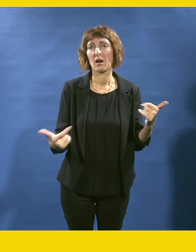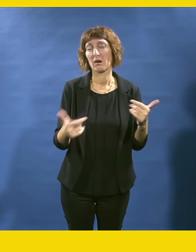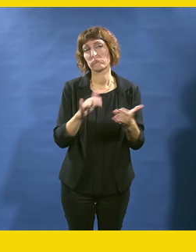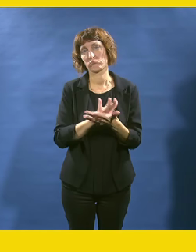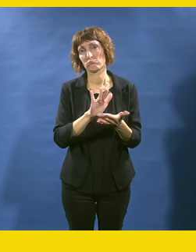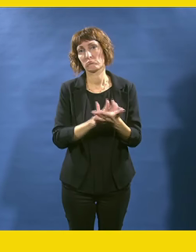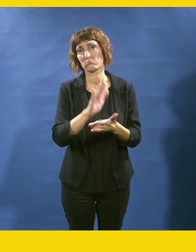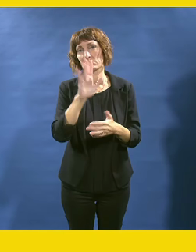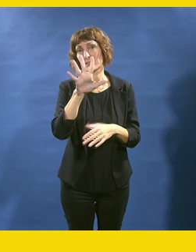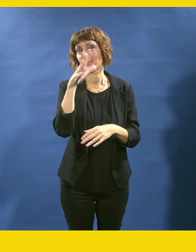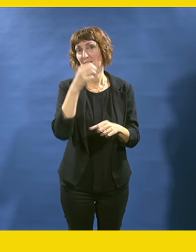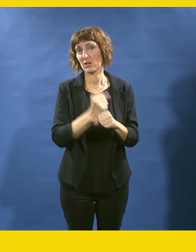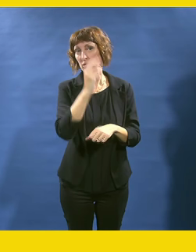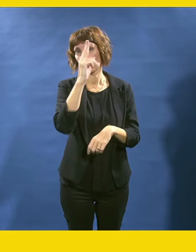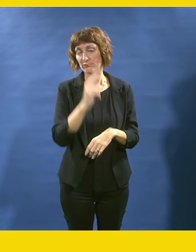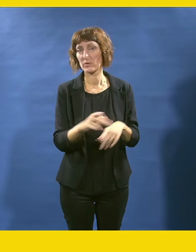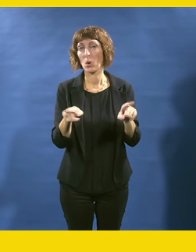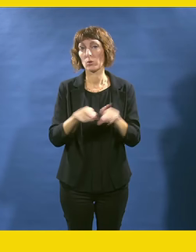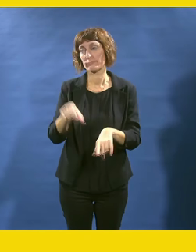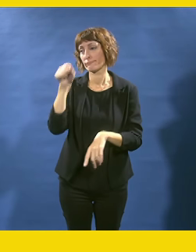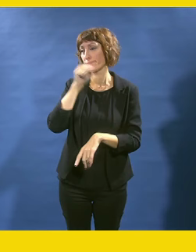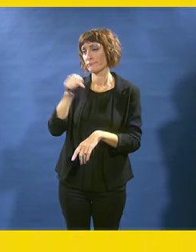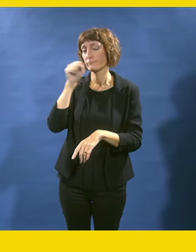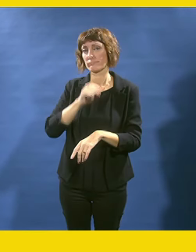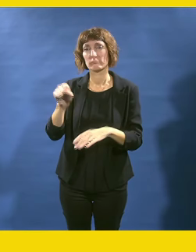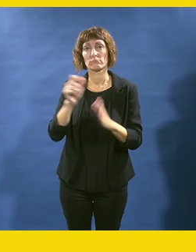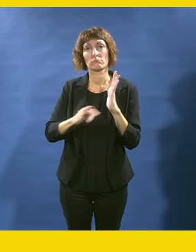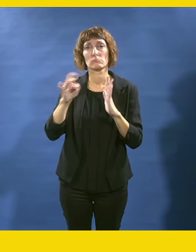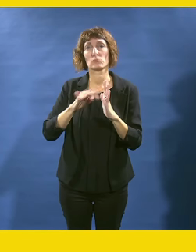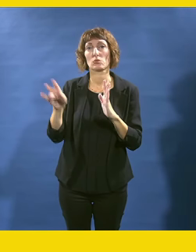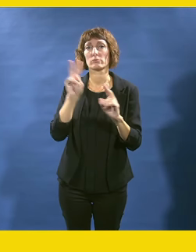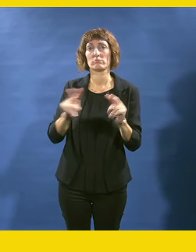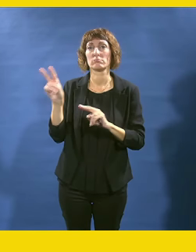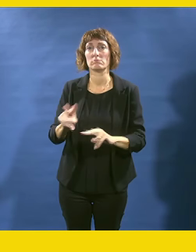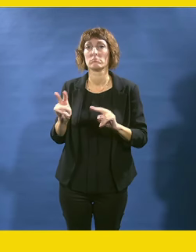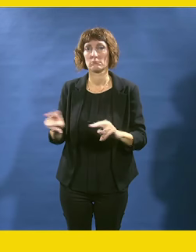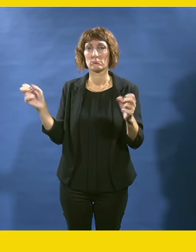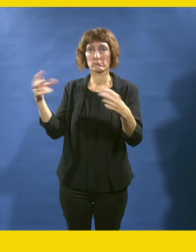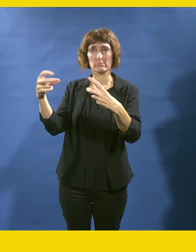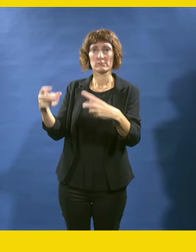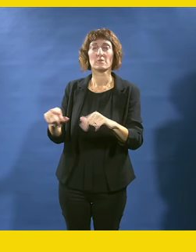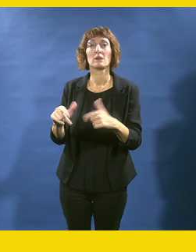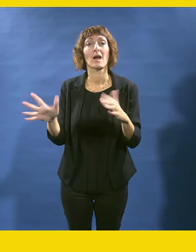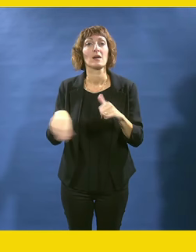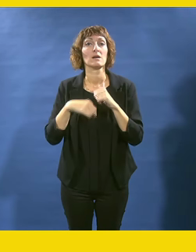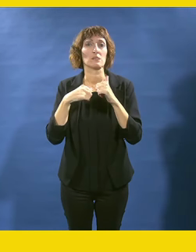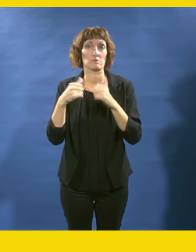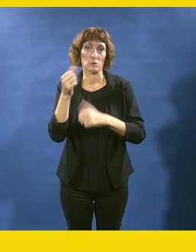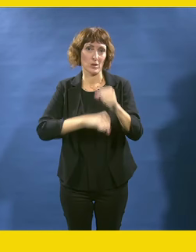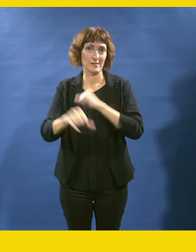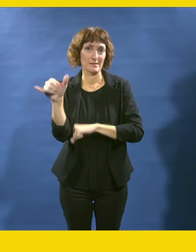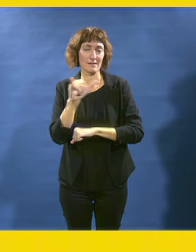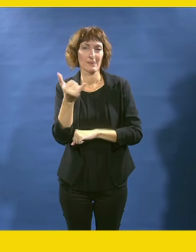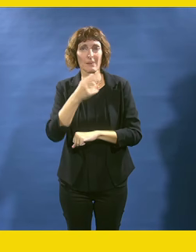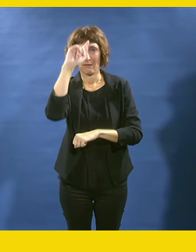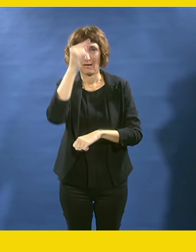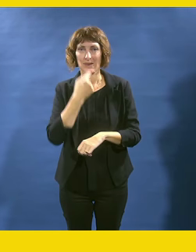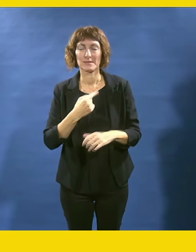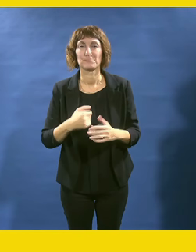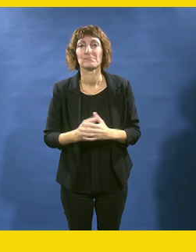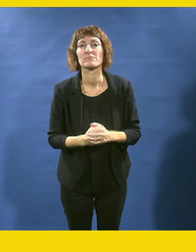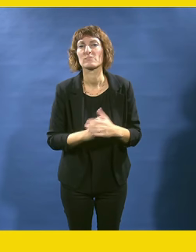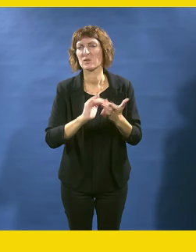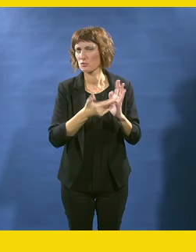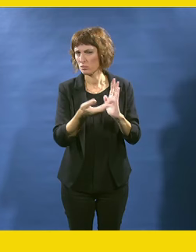ans, et puis un karaoké organisé par Arte. Toutes les informations, vous les retrouvez évidemment sur les programmes papier et en